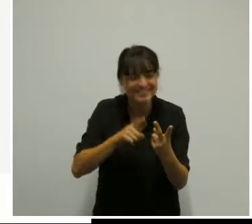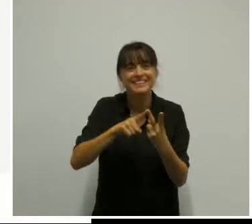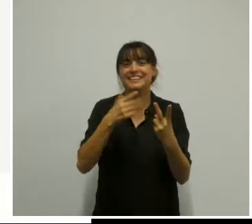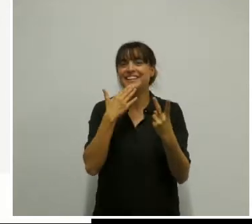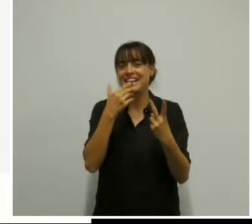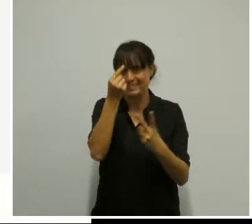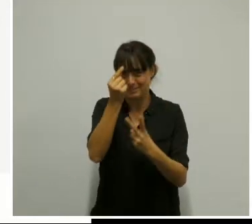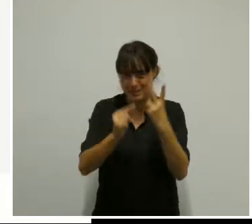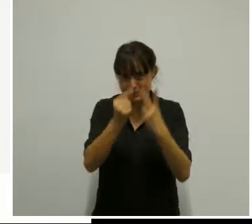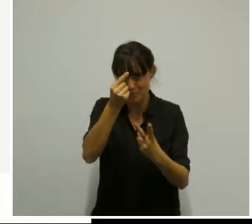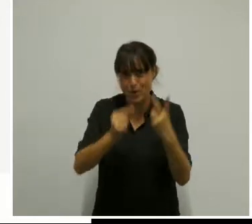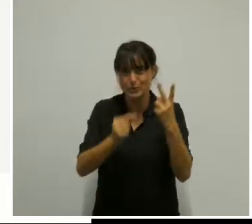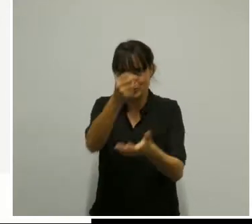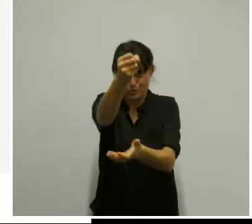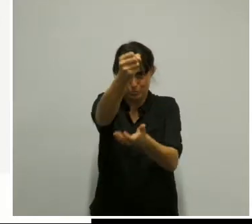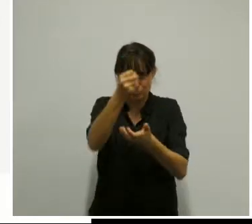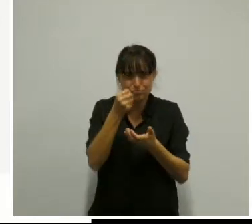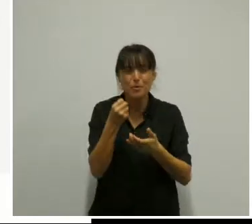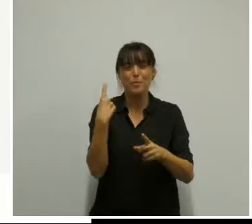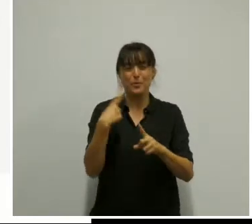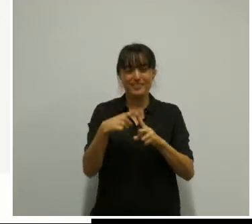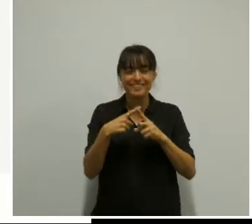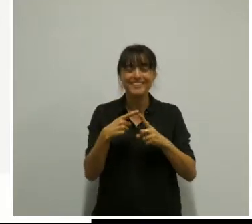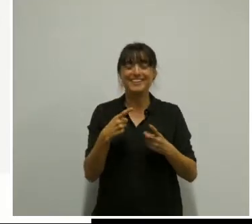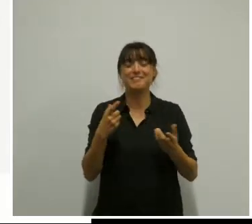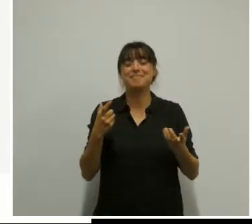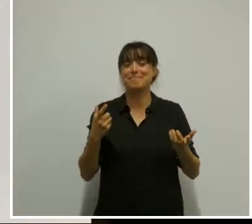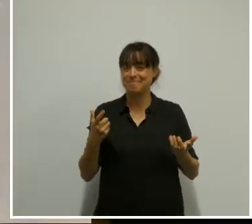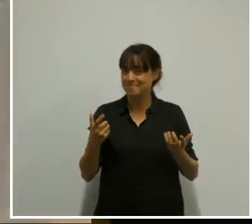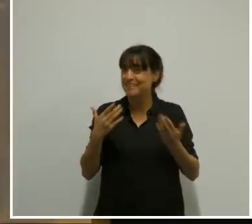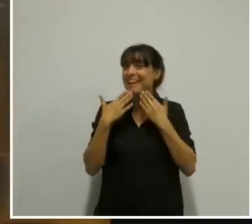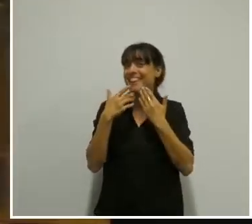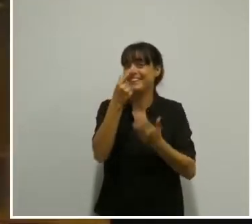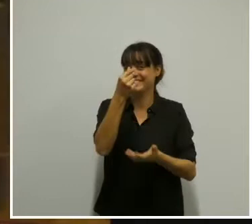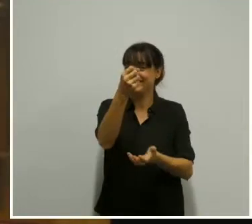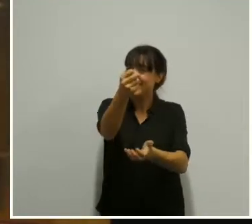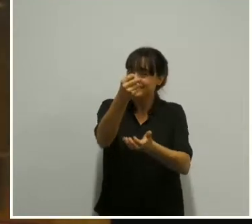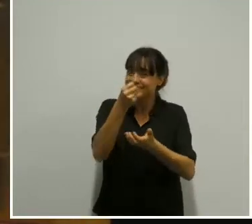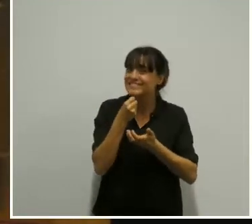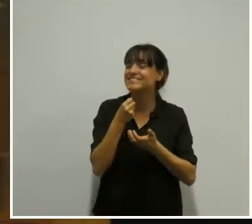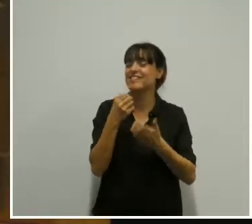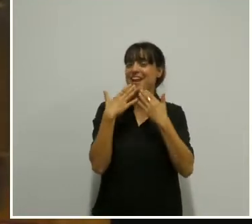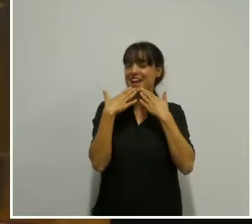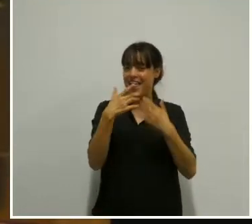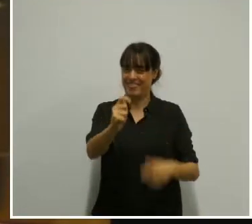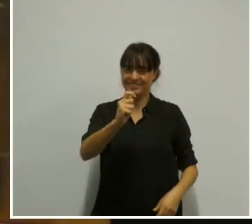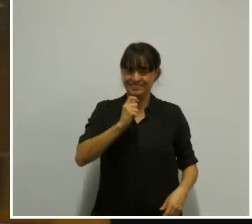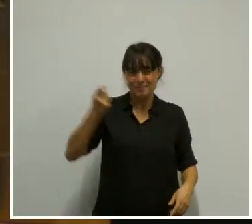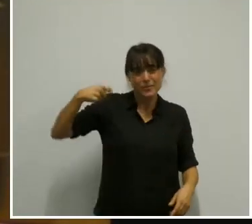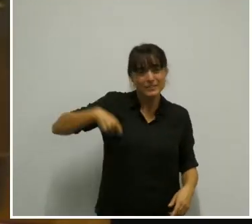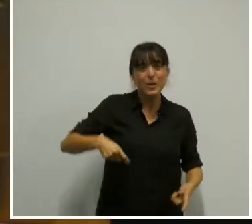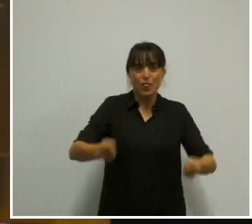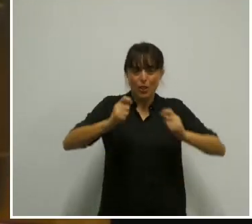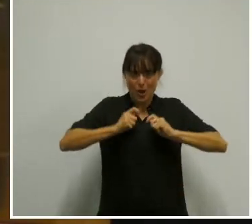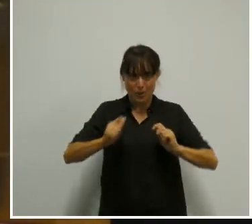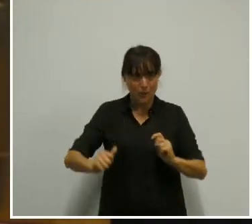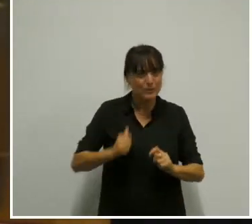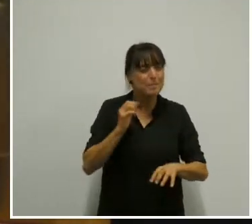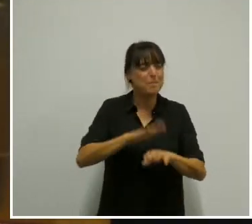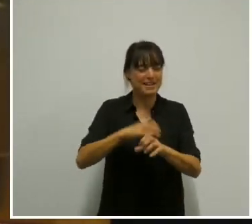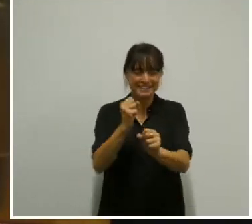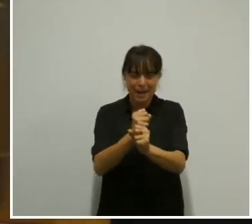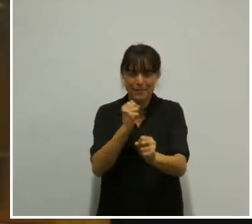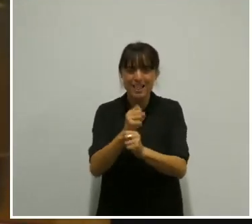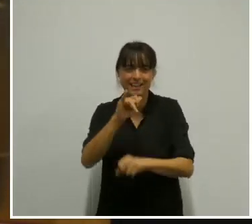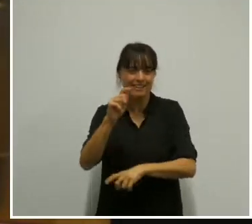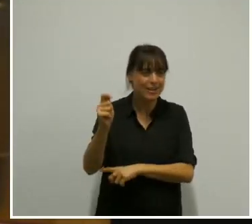participatius, perquè tota aquesta gent, tots aquests professionals amb diners, amb professionals, ens han donat aquesta oportunitat de treballar,